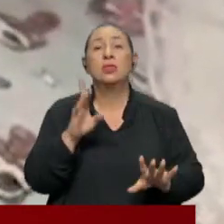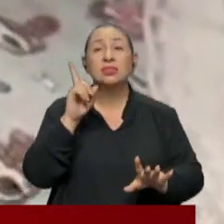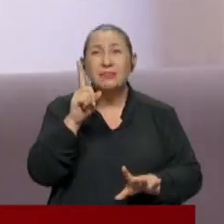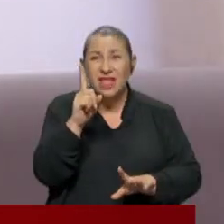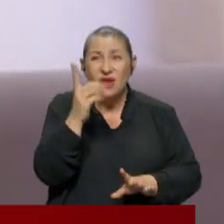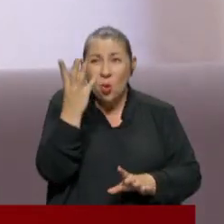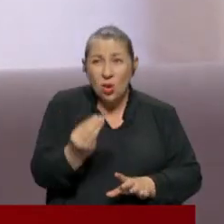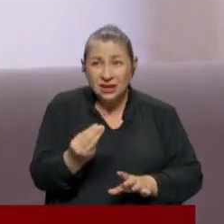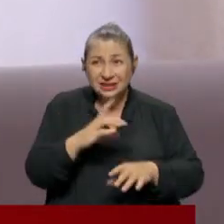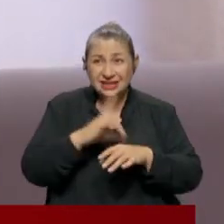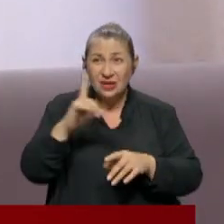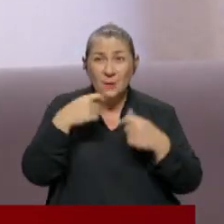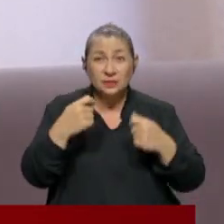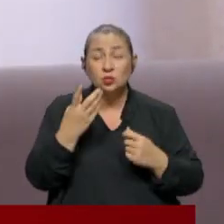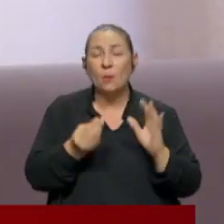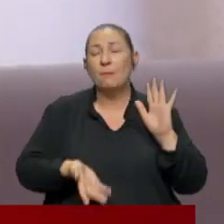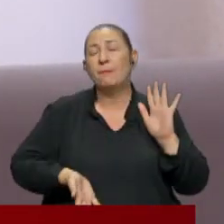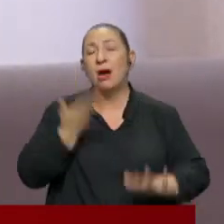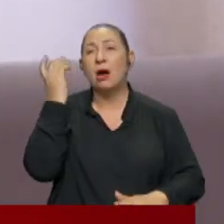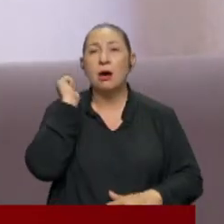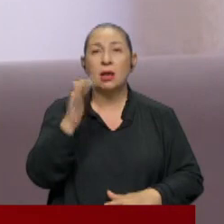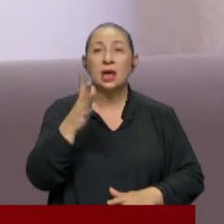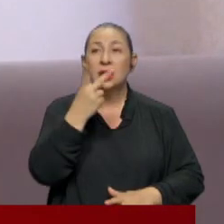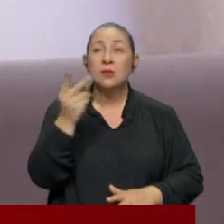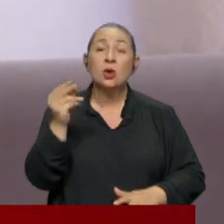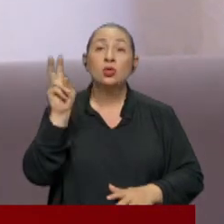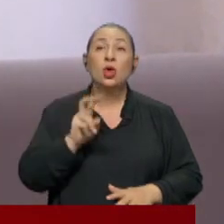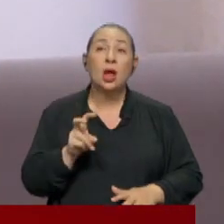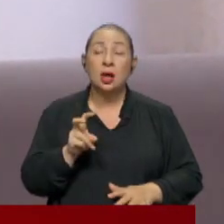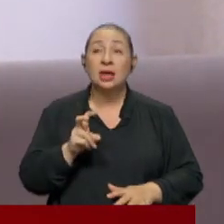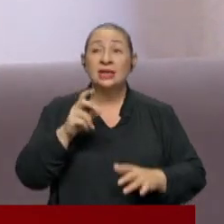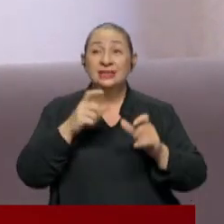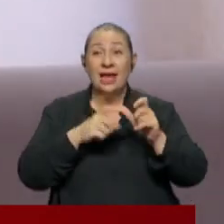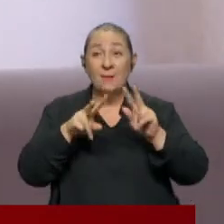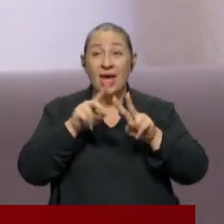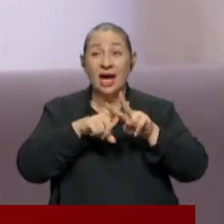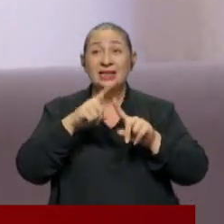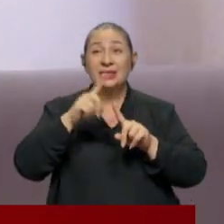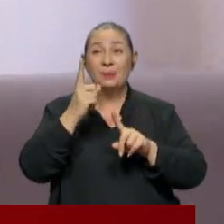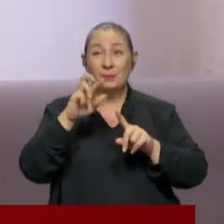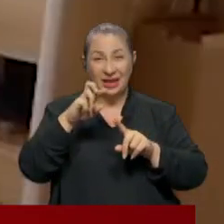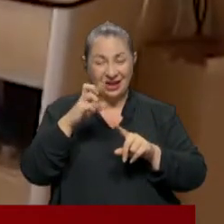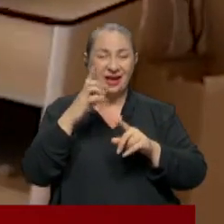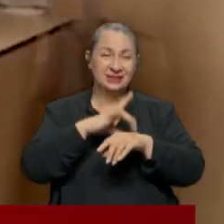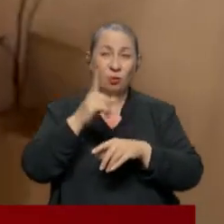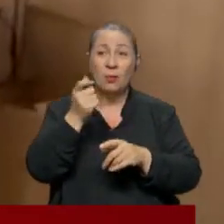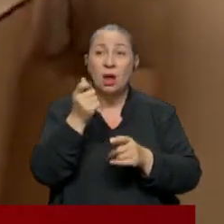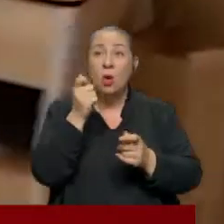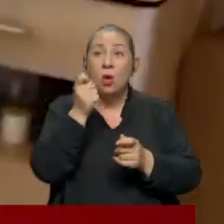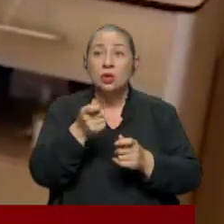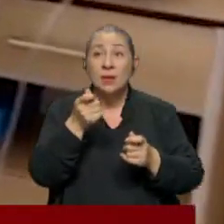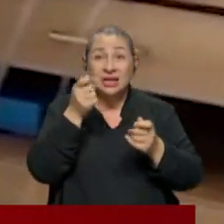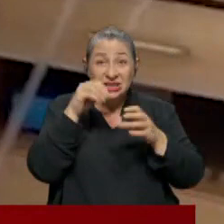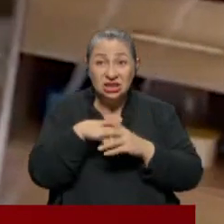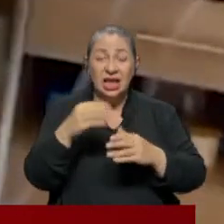sefer uygulanan tedavinin maliyeti ise çok yüksek. Yaklaşık 2 milyon dolar. SMA tip 1 hastası çocukların aileleri bu parayı